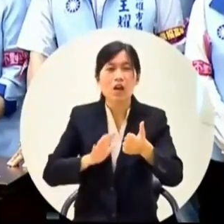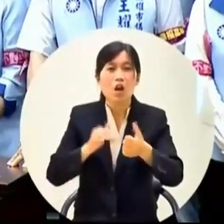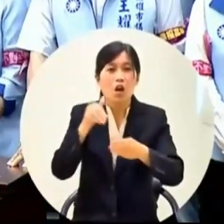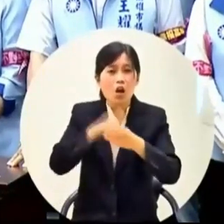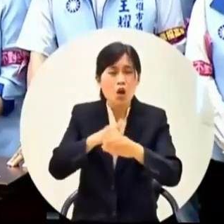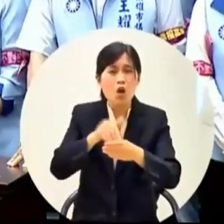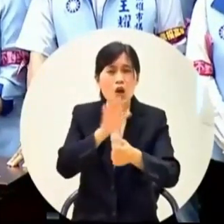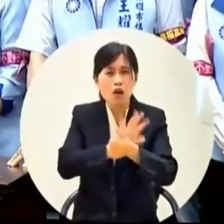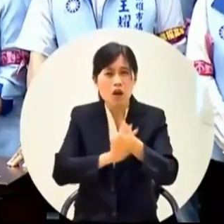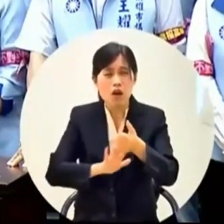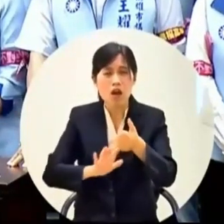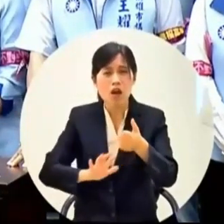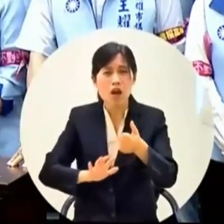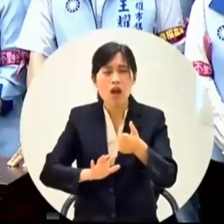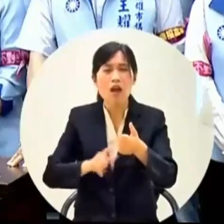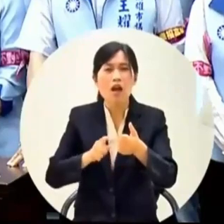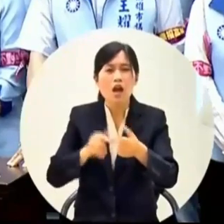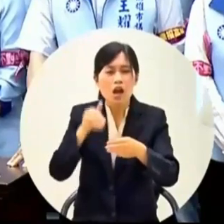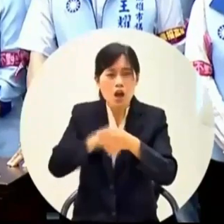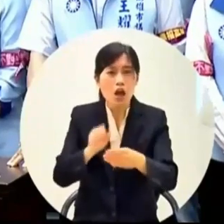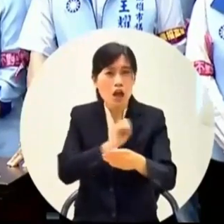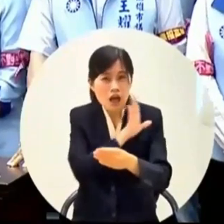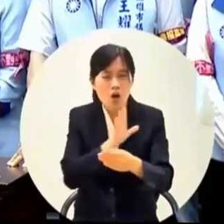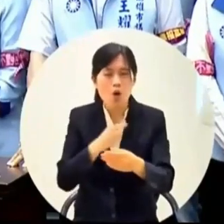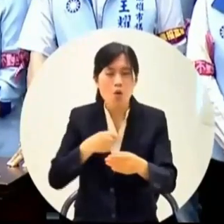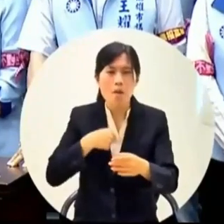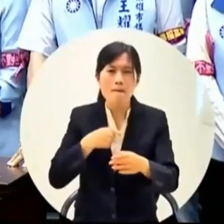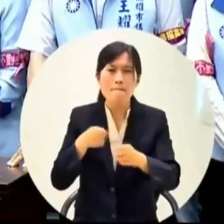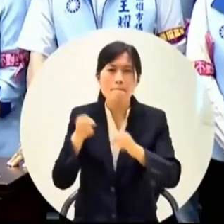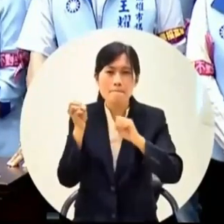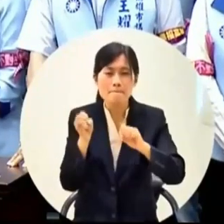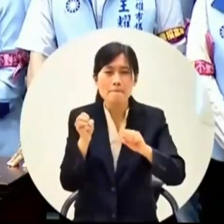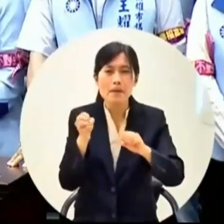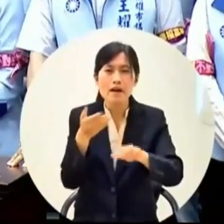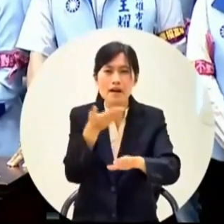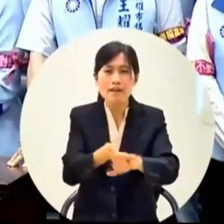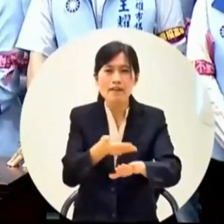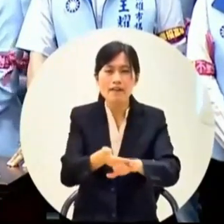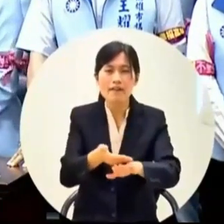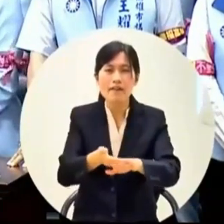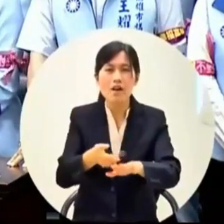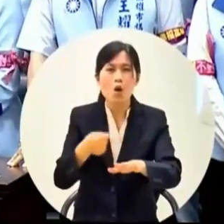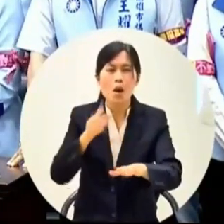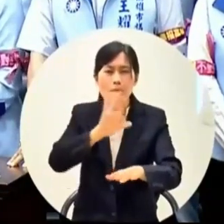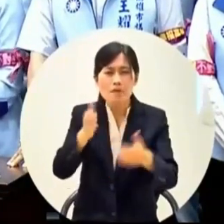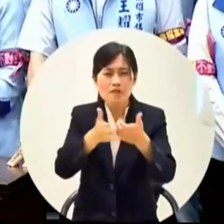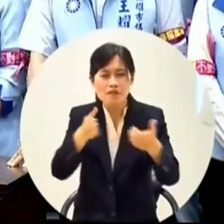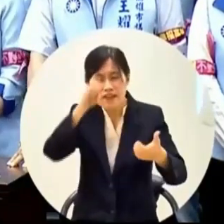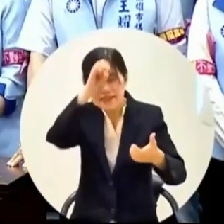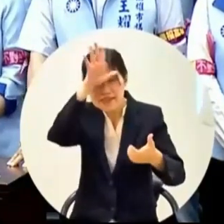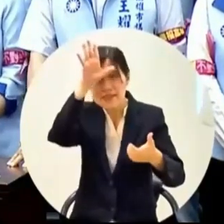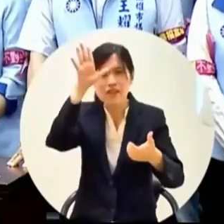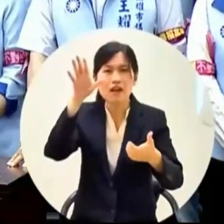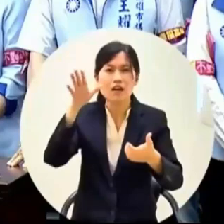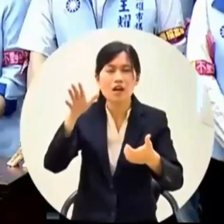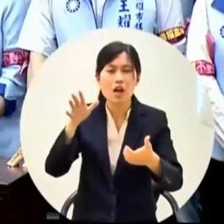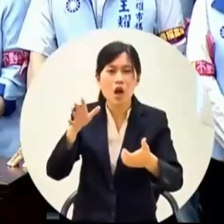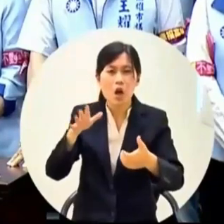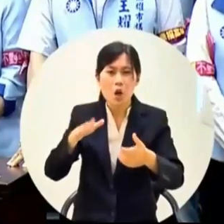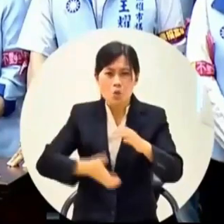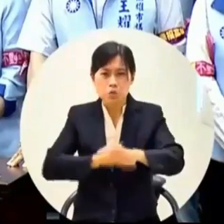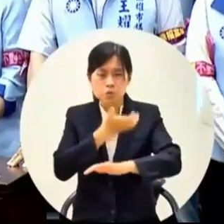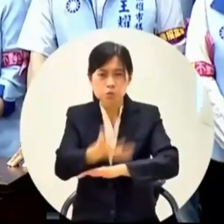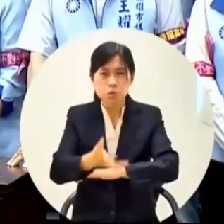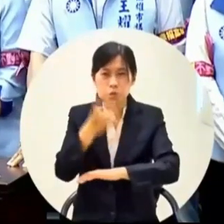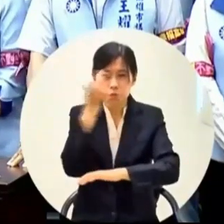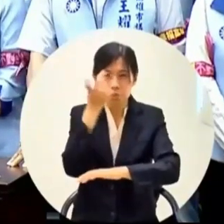们就要放下，然后不管是谁执政，我们要不分党派，然后全力以赴，全力来监督，如果好的